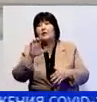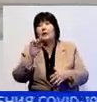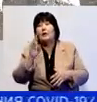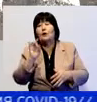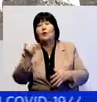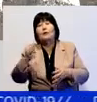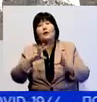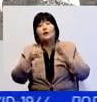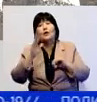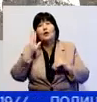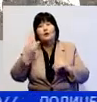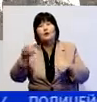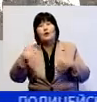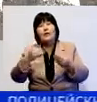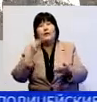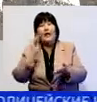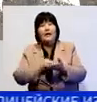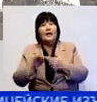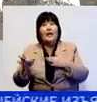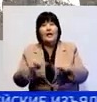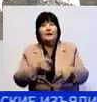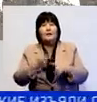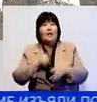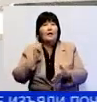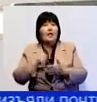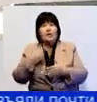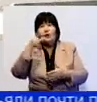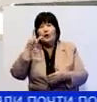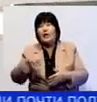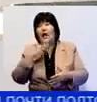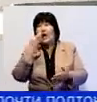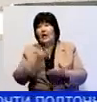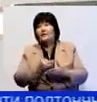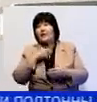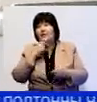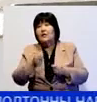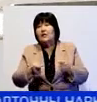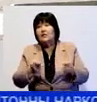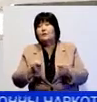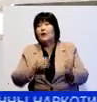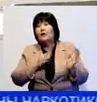его результатам будет дана оценка действиям каждого должностного лица, ответственного за соблюдение